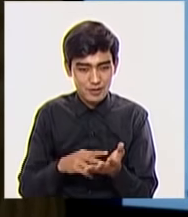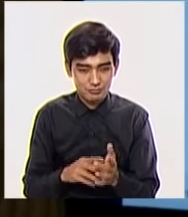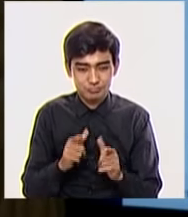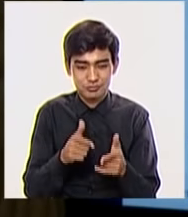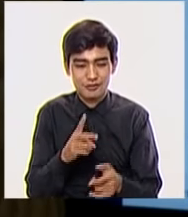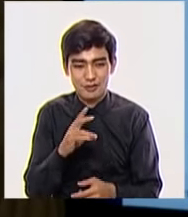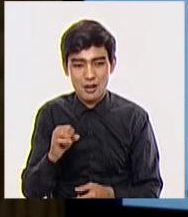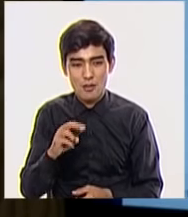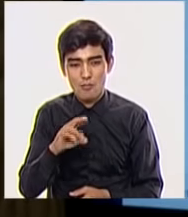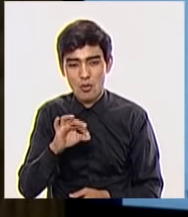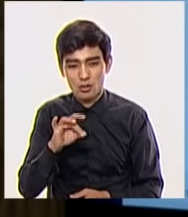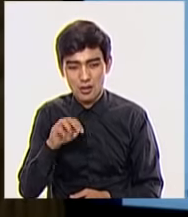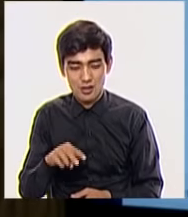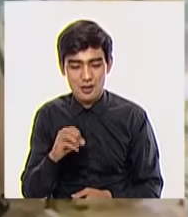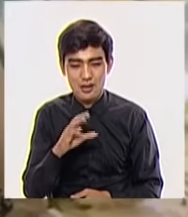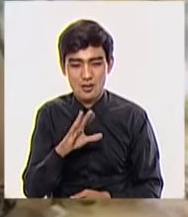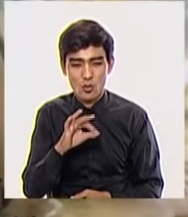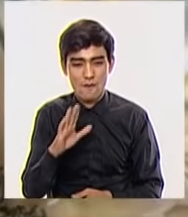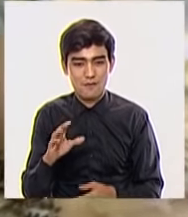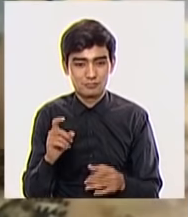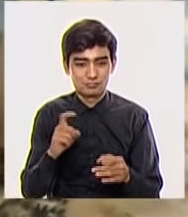внедрить на портал ЕГОВ в ближайшее время.